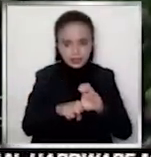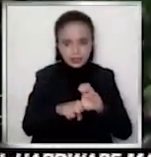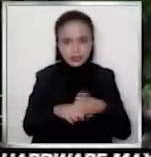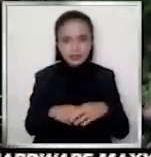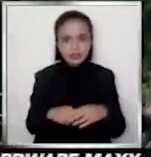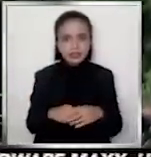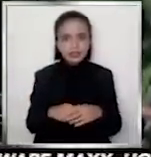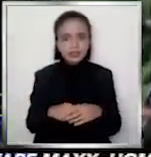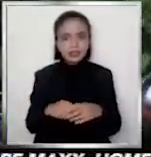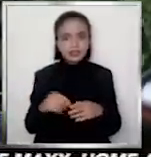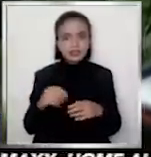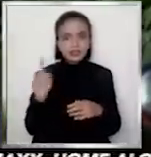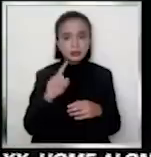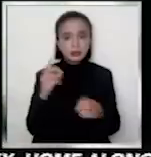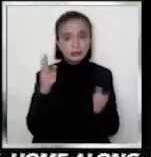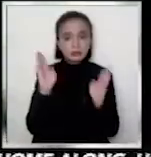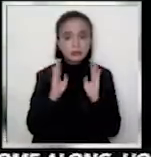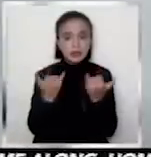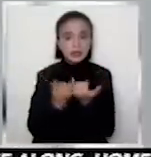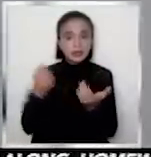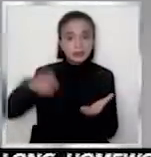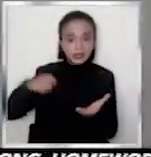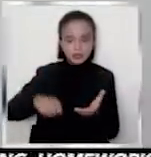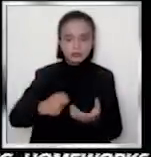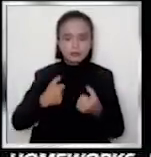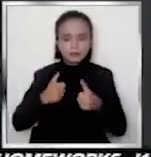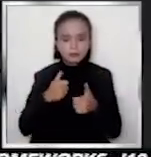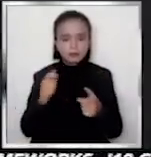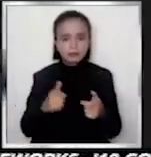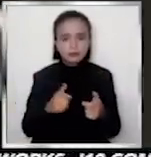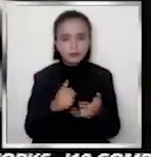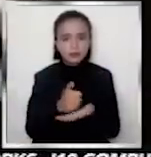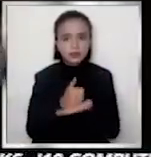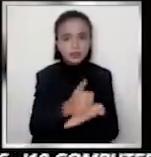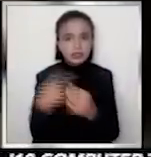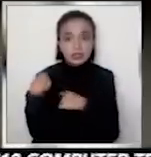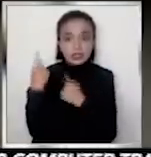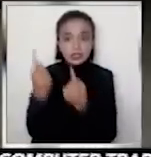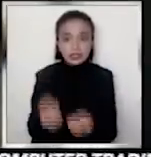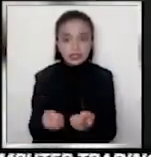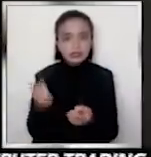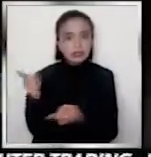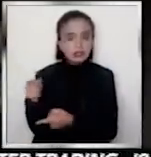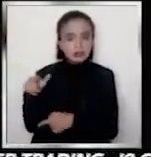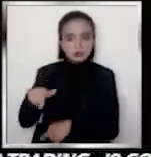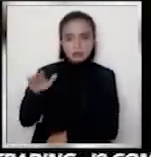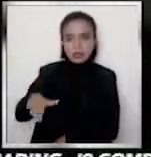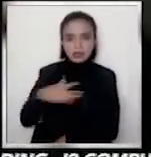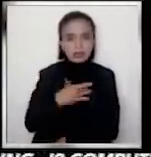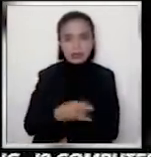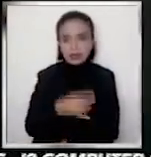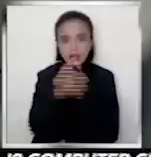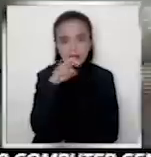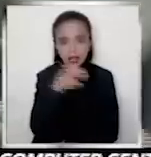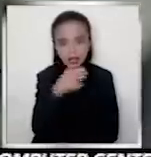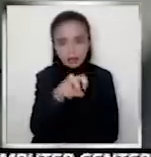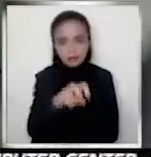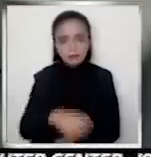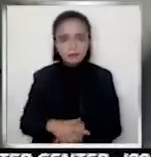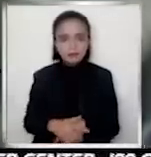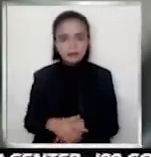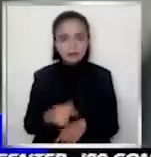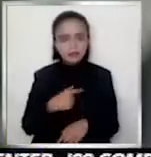naman ang tanod na si Leo Bautista. Na bata pa lang, eh mahilig na sa ahas. Nung kinukuha mo na, nung nasa isip mo, hindi ka